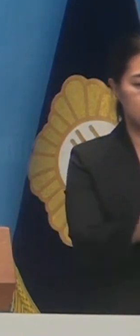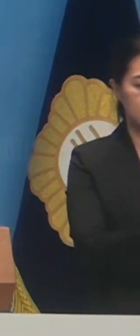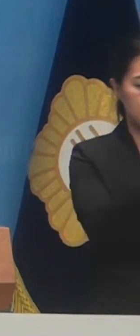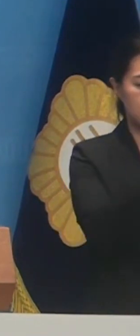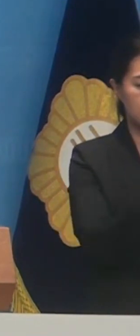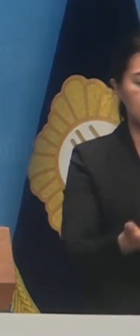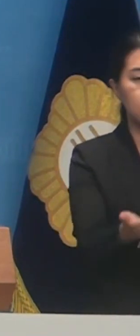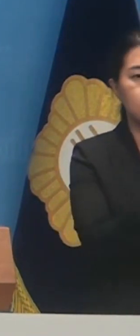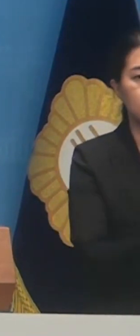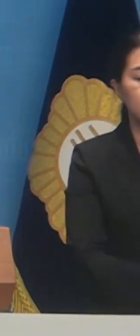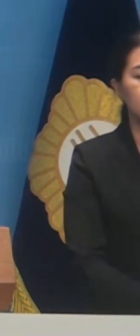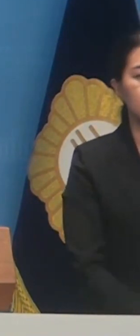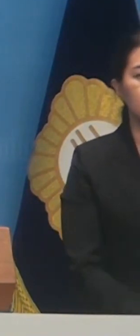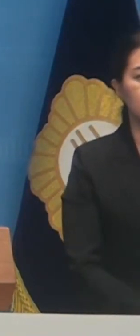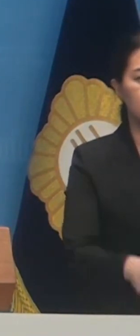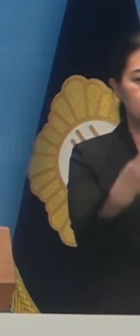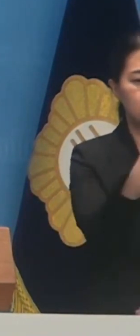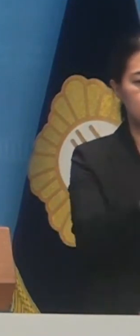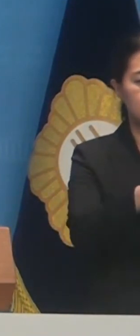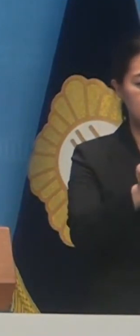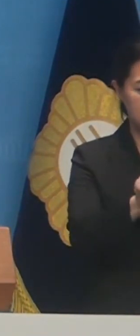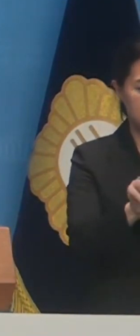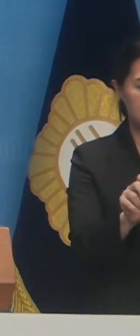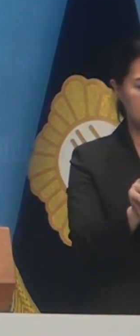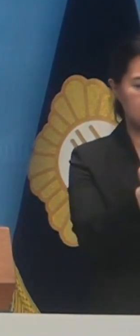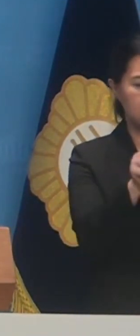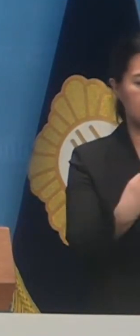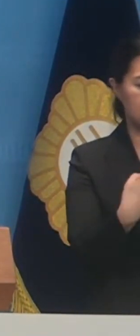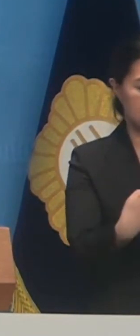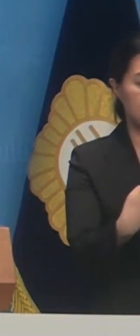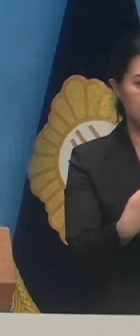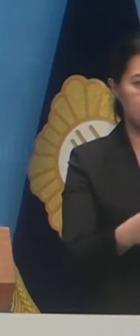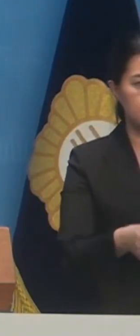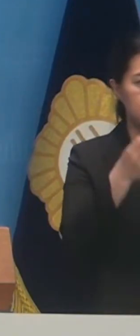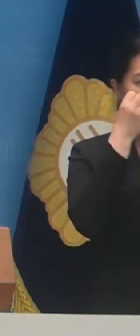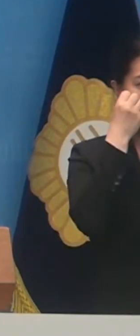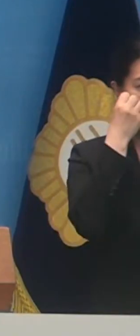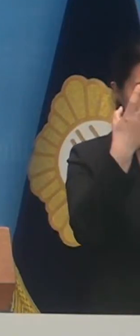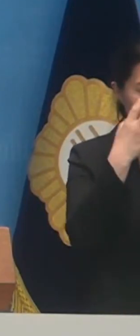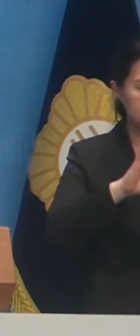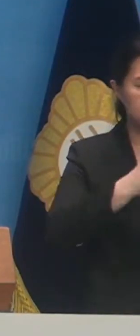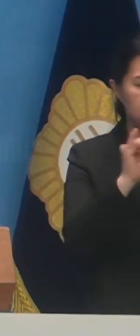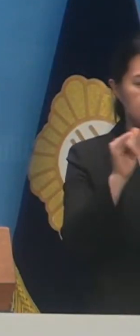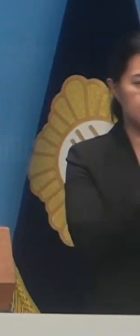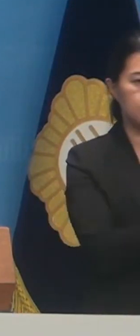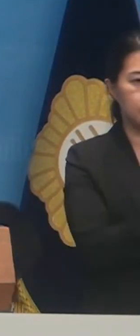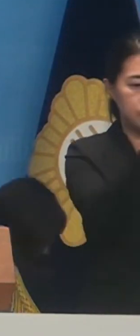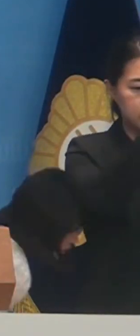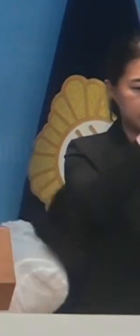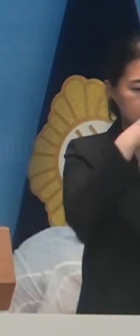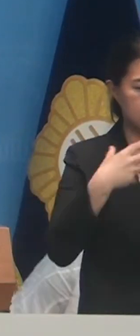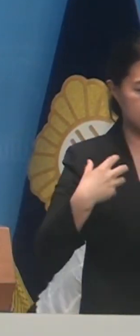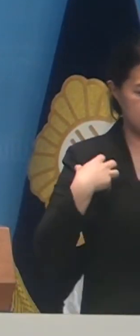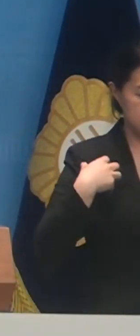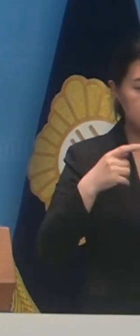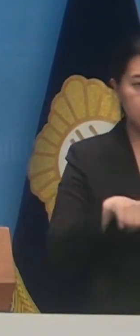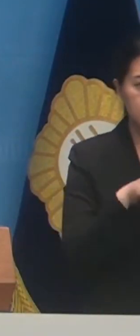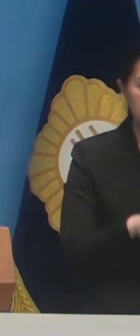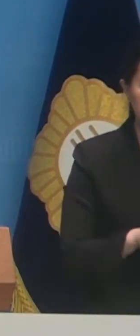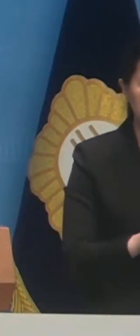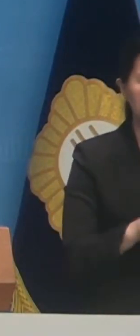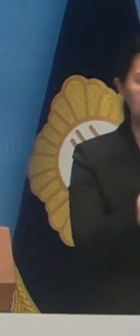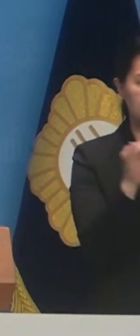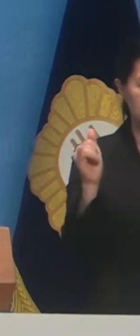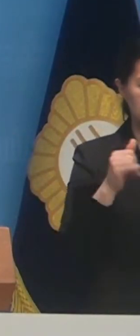존경하는 국민 여러분, 2025년 6월 4일 새로 들어선 국민주권정부하에서 국민의